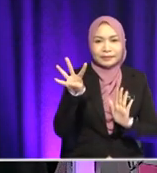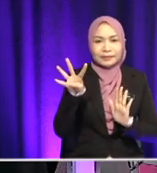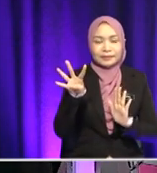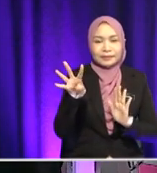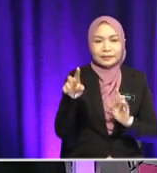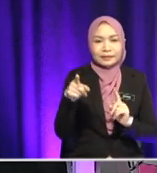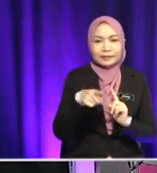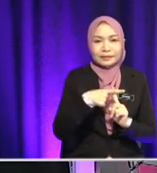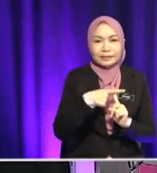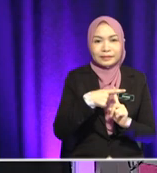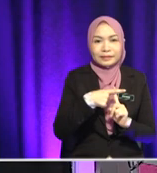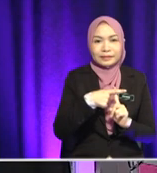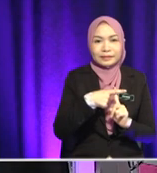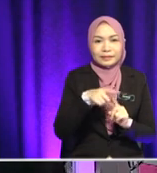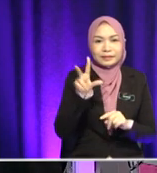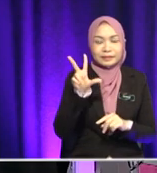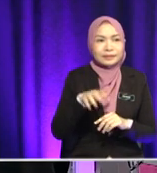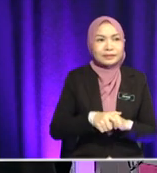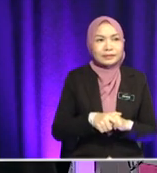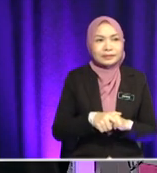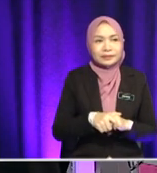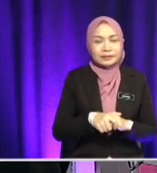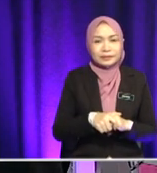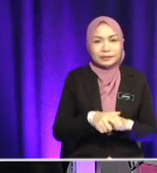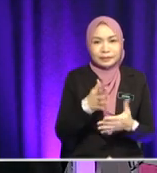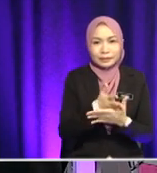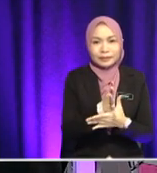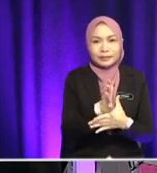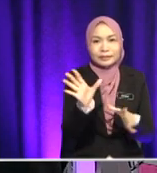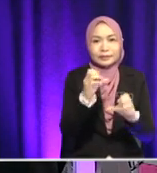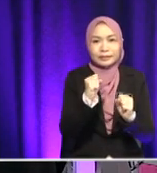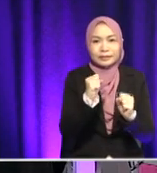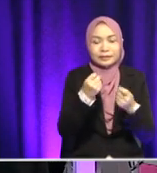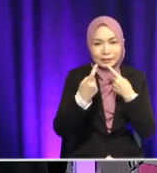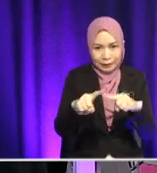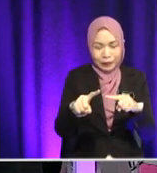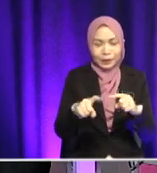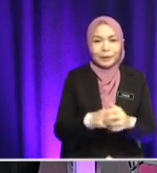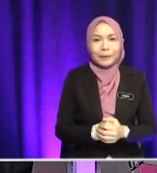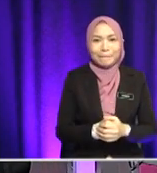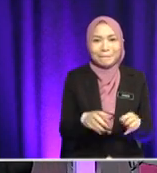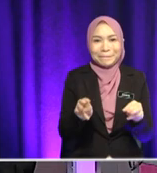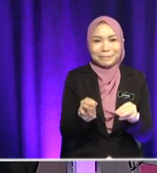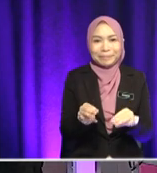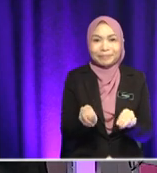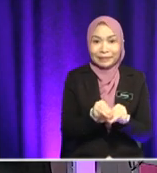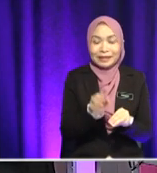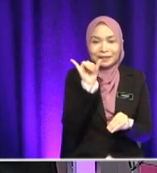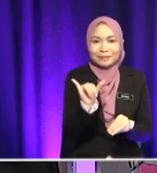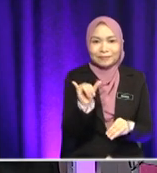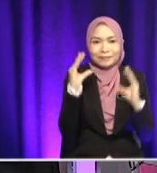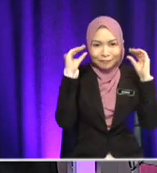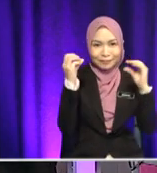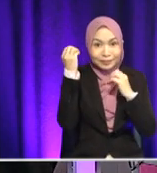seharjo operasi tambah macam biasa dan terus dapat jawabannya jadi masih kecil tadi ini lebih kepada kertas